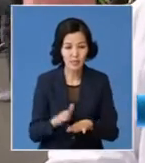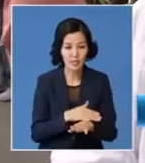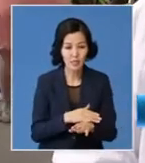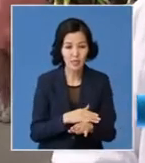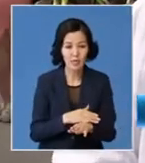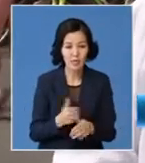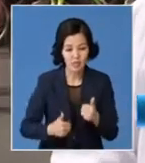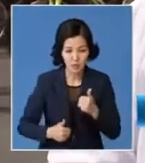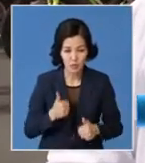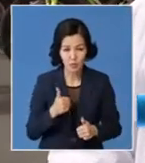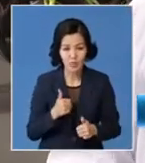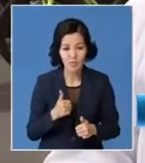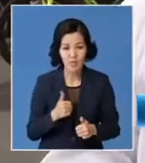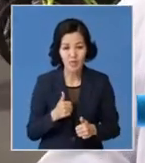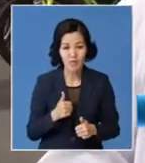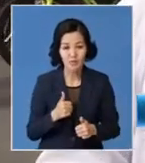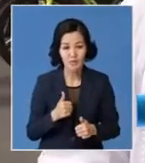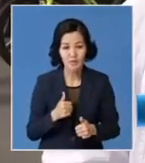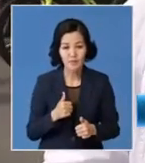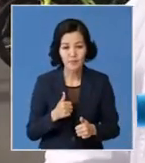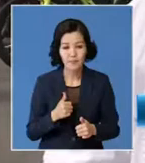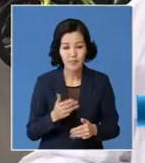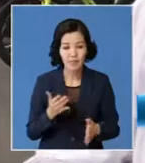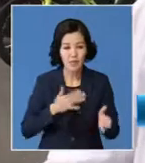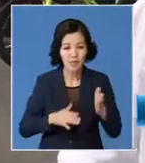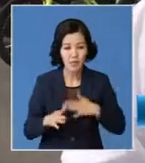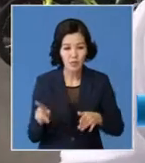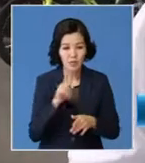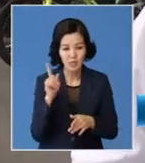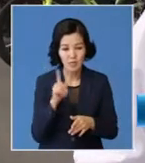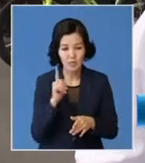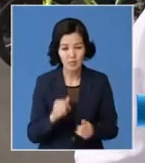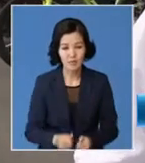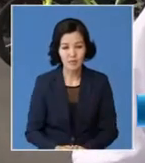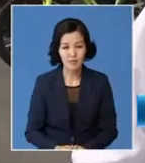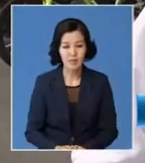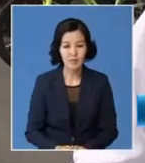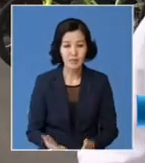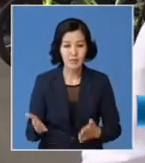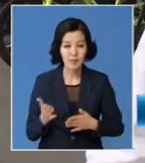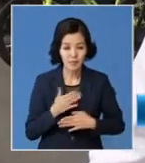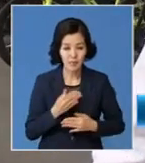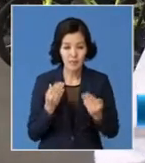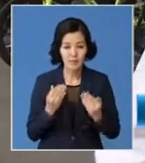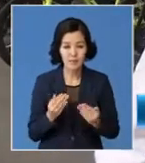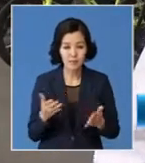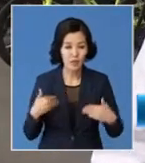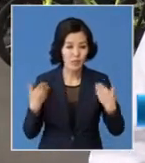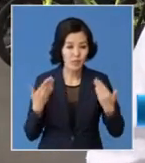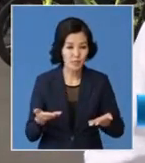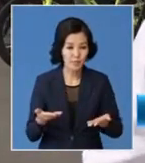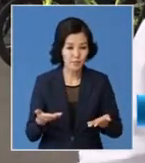очень достойно. И особенно нас радует наше молодое поколение. И мы сегодня им желаем